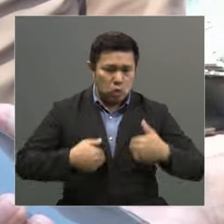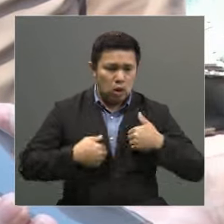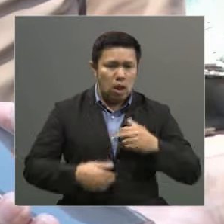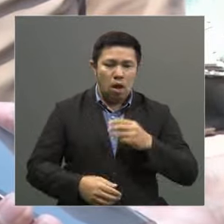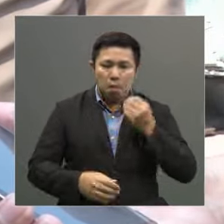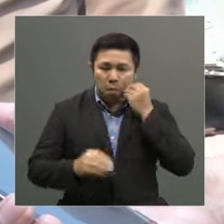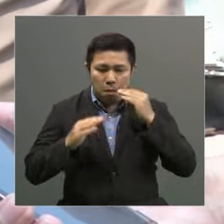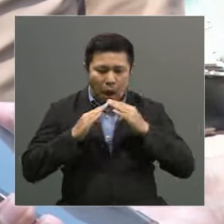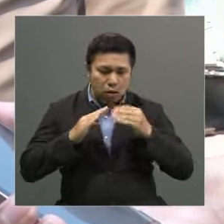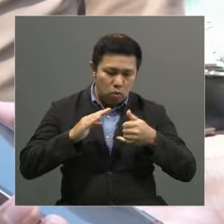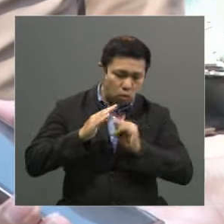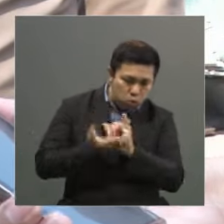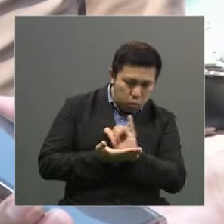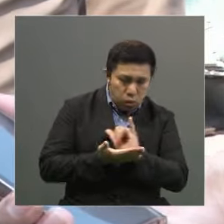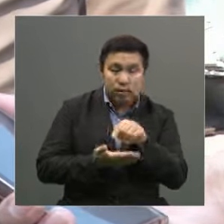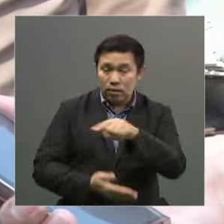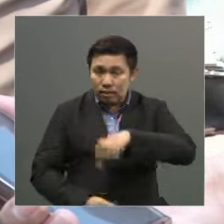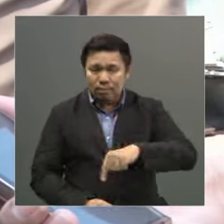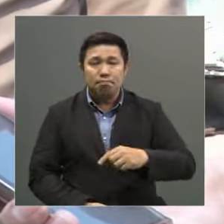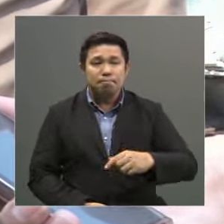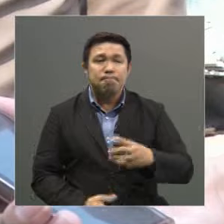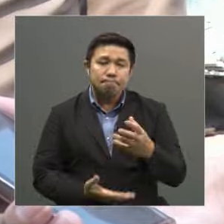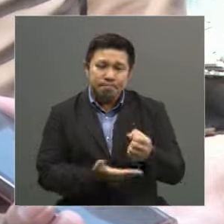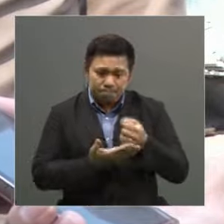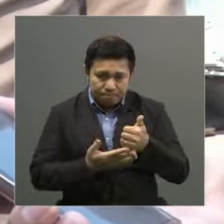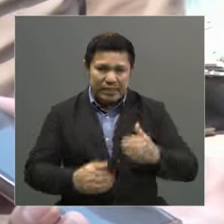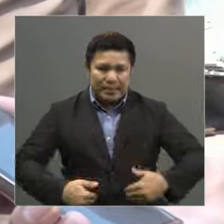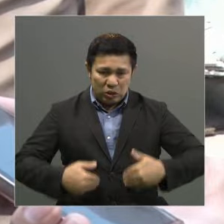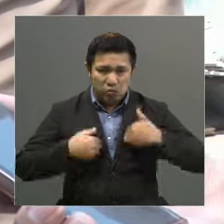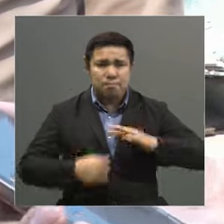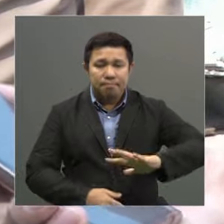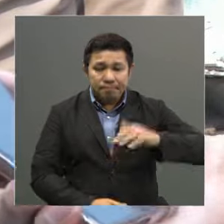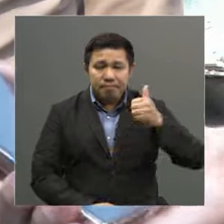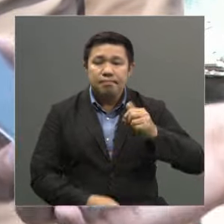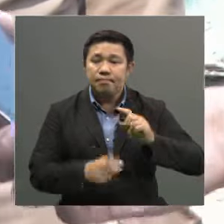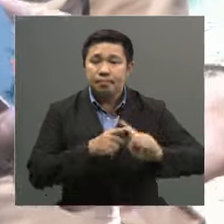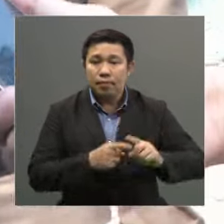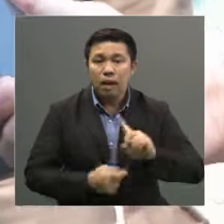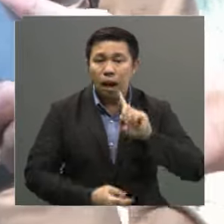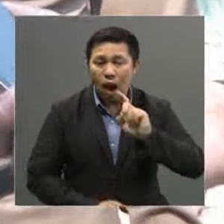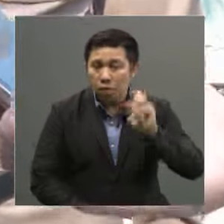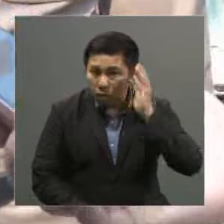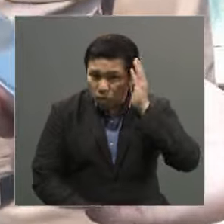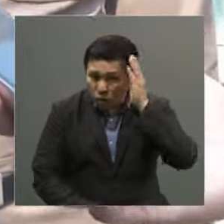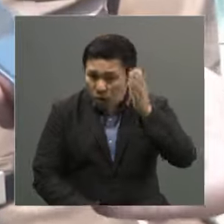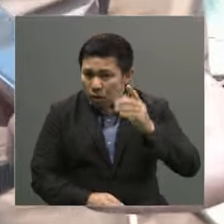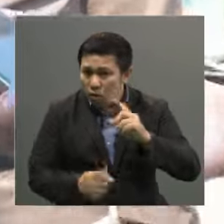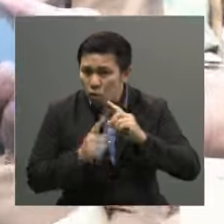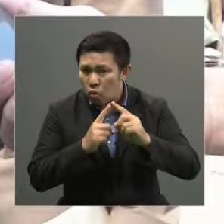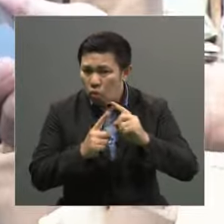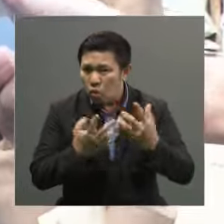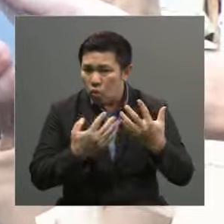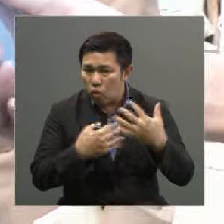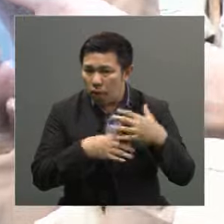ในบ้านของตัวเองนะคะได้อย่างปกติแล้วก็มีคุณภาพชีวิตที่ดีอะค่ะ ทีนี้หลังจากนี้ต้องมีการย้ายค